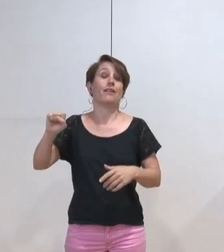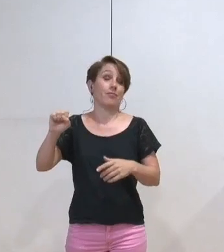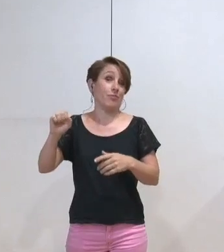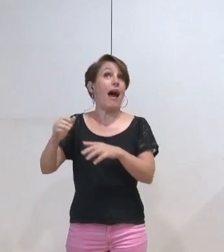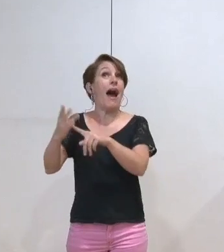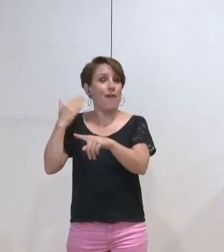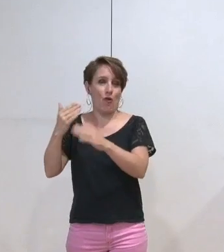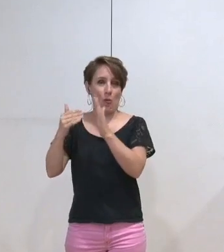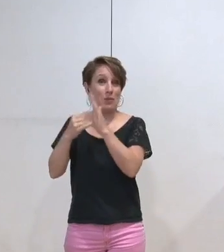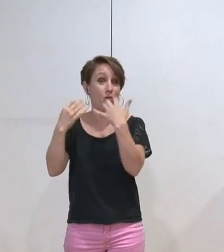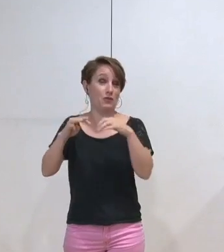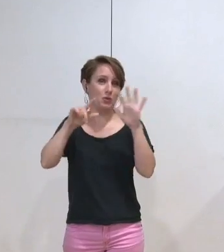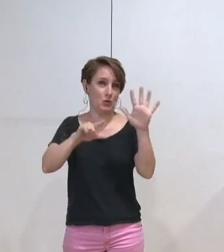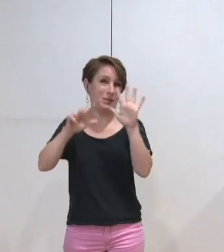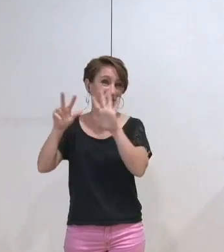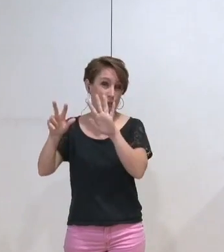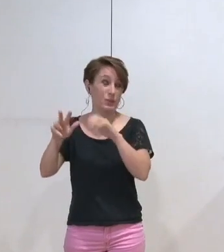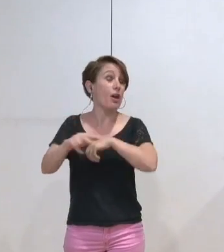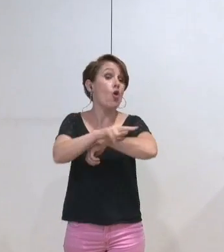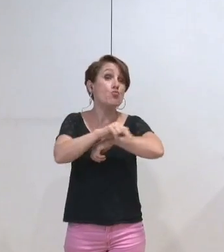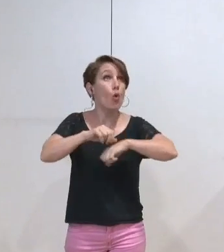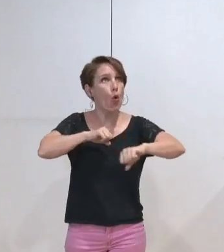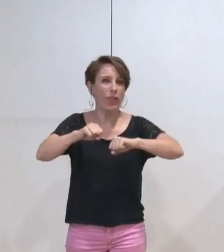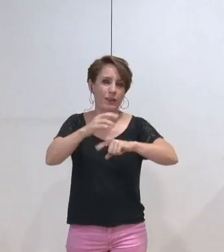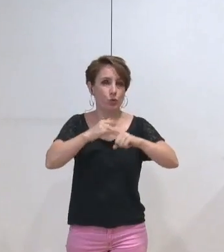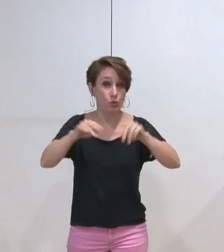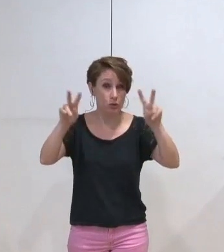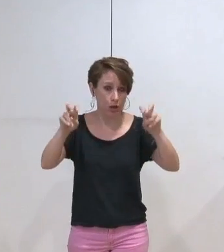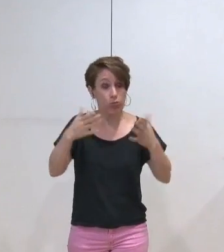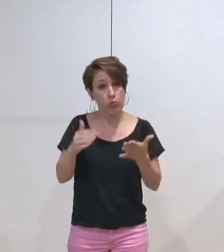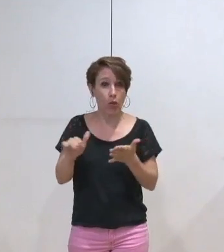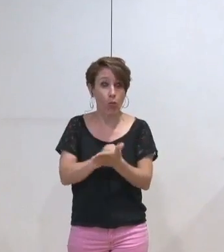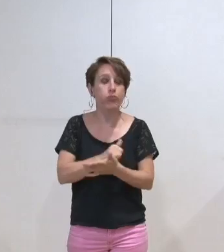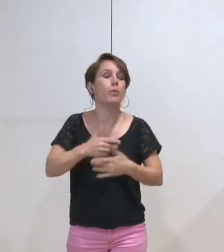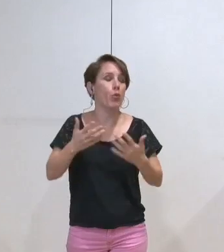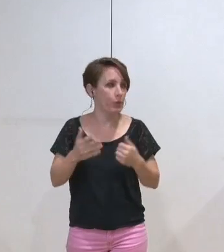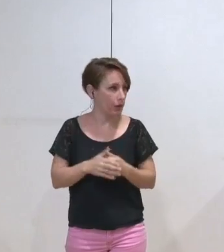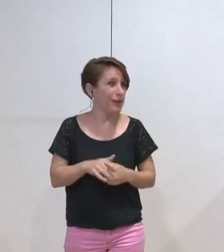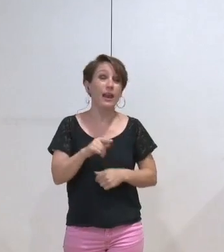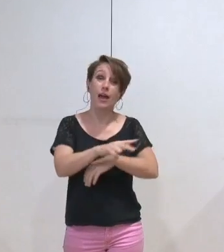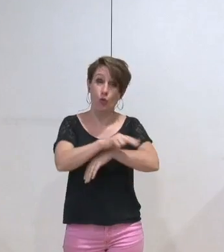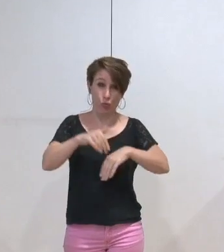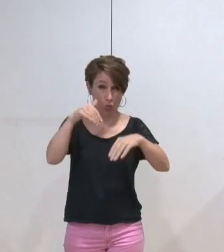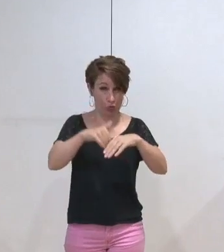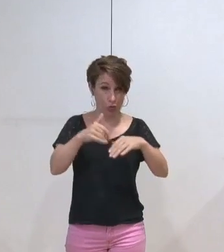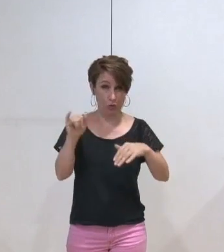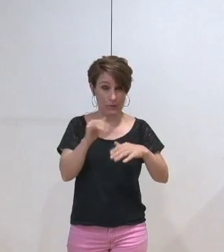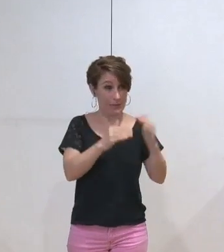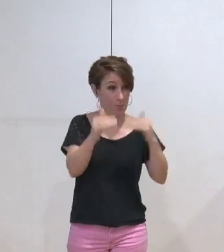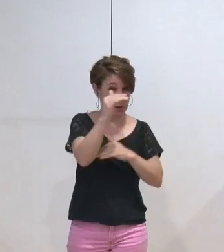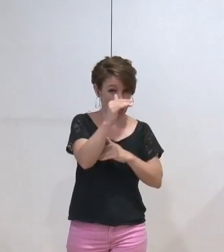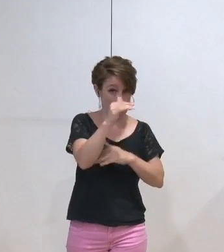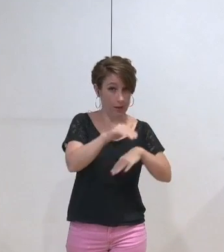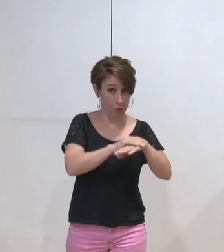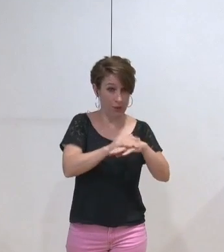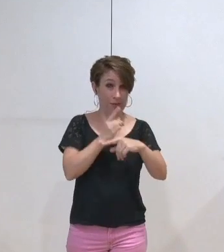est-ce que vous ne craignez pas que ce bureau composé essentiellement d'élus de la majorité et du directeur du CCS ne prennent